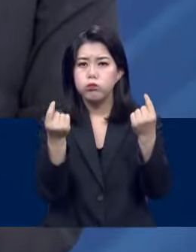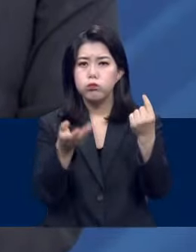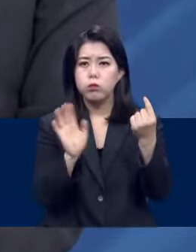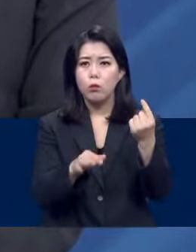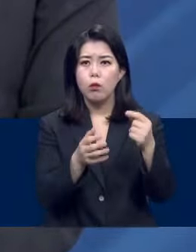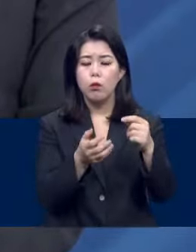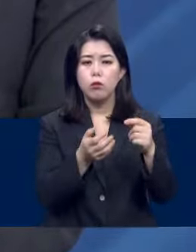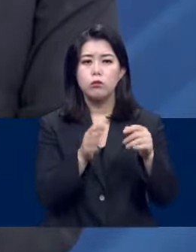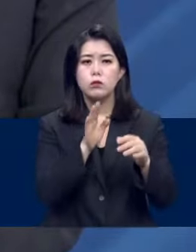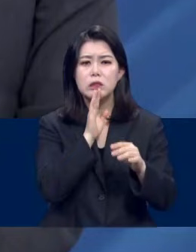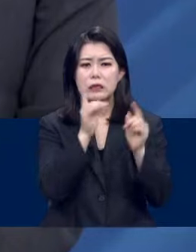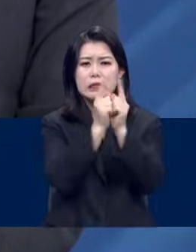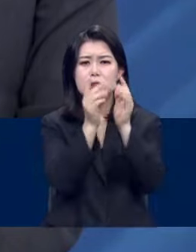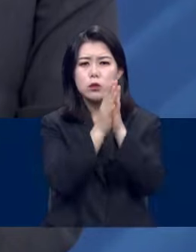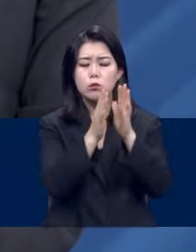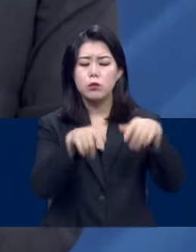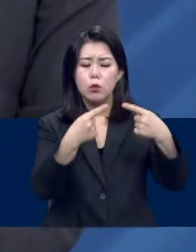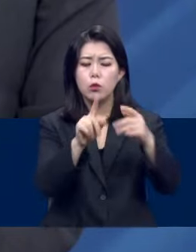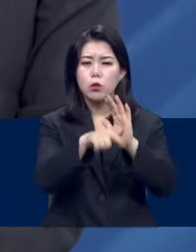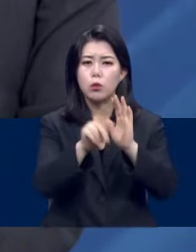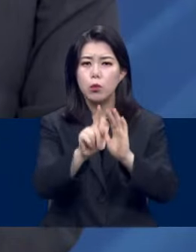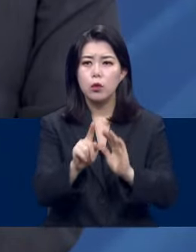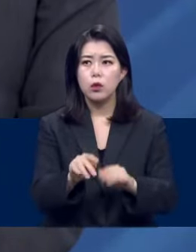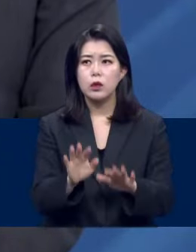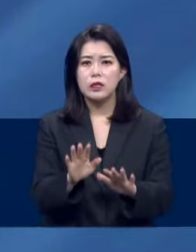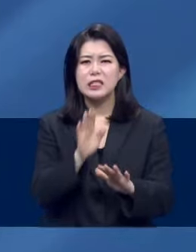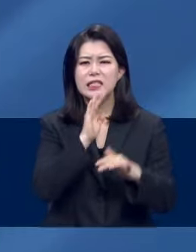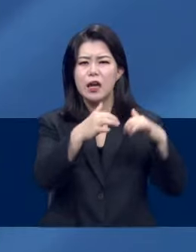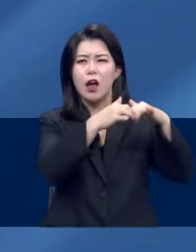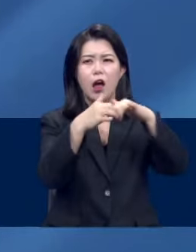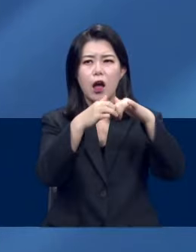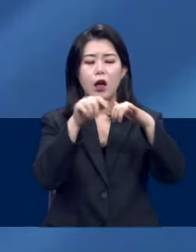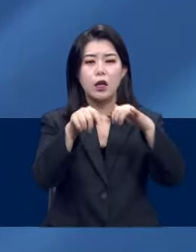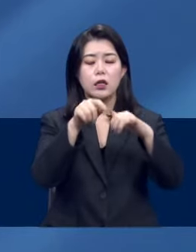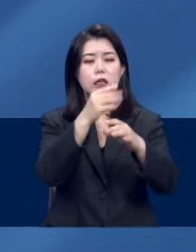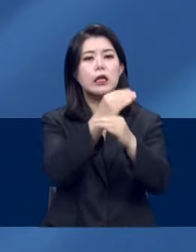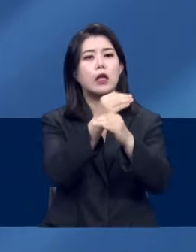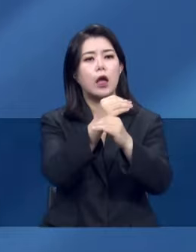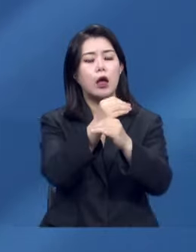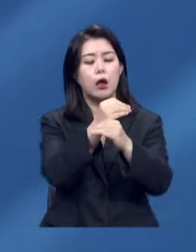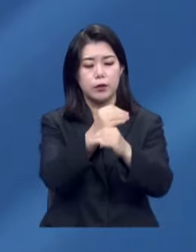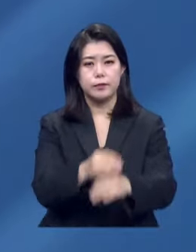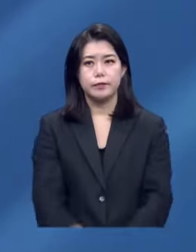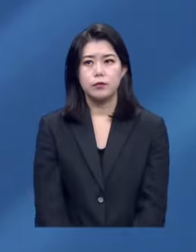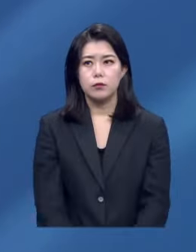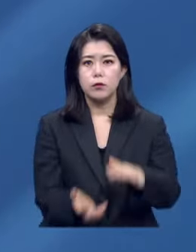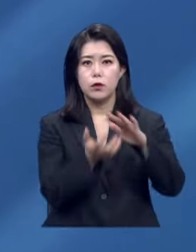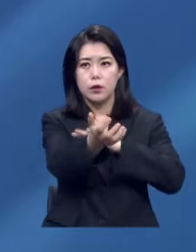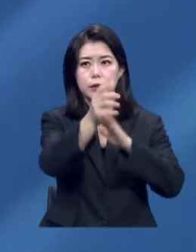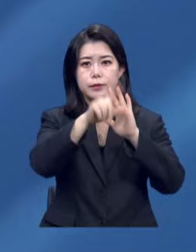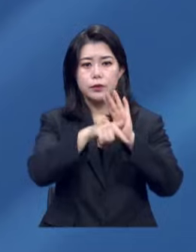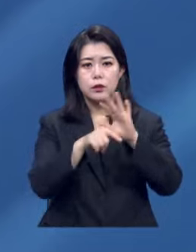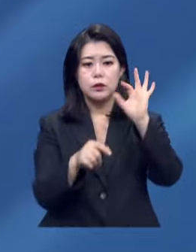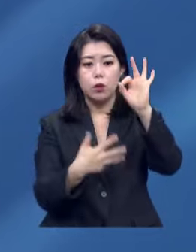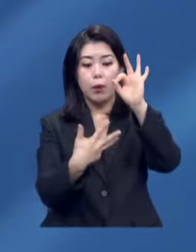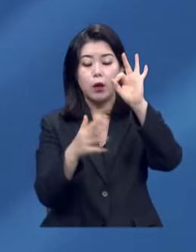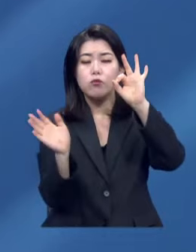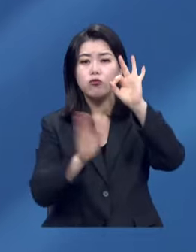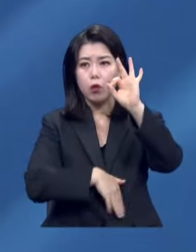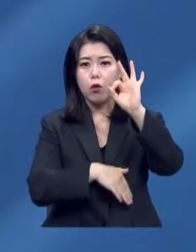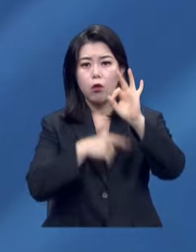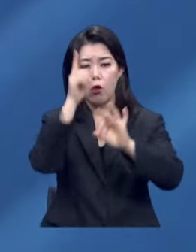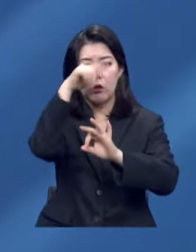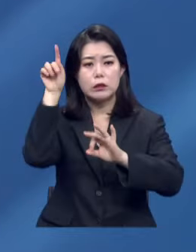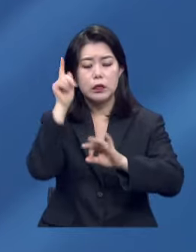뭐가 다른 건데 뭐가 다른 겁니까 투입과 이제 교전의 이제 시점이 조금 다를 수 있는 거죠 이제 투입 자체는 이미 10월 8일부터 러시아 본토에